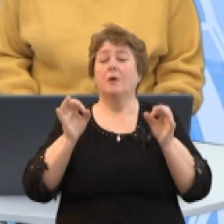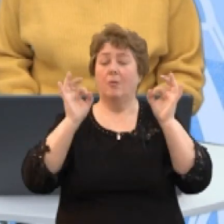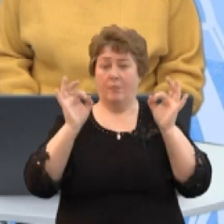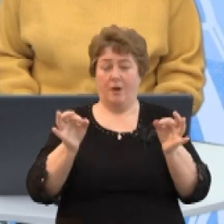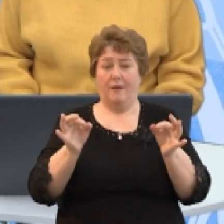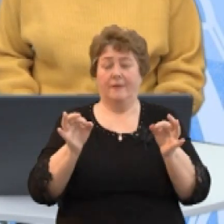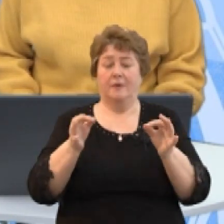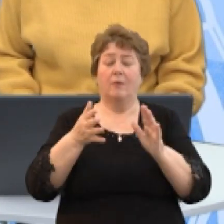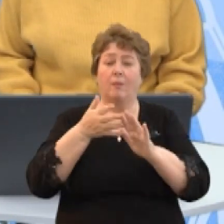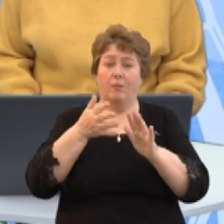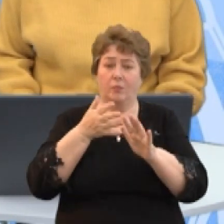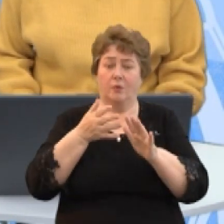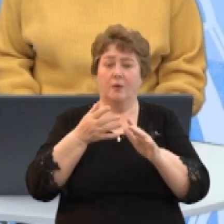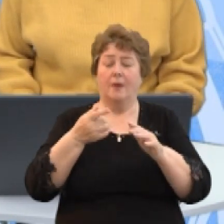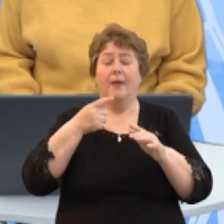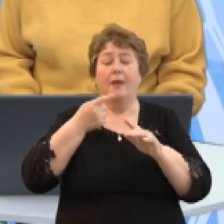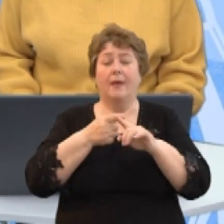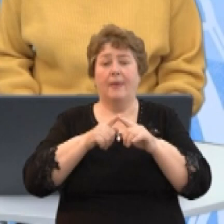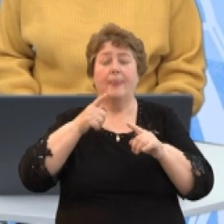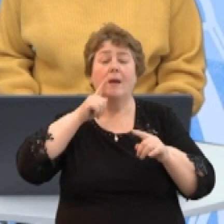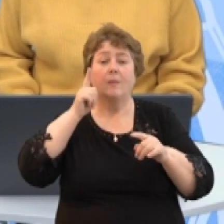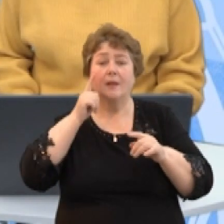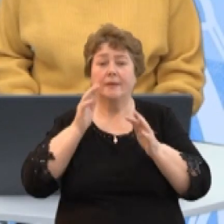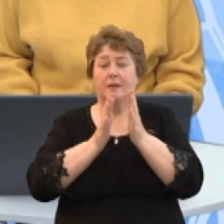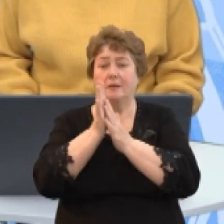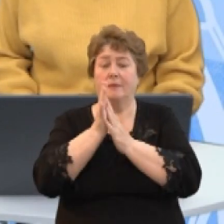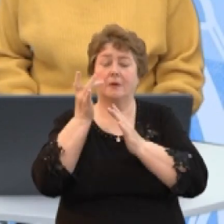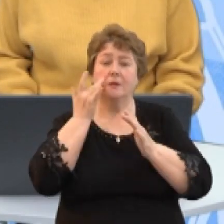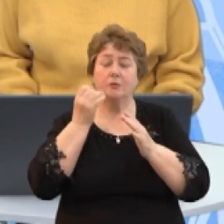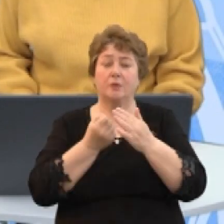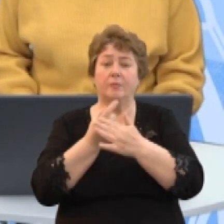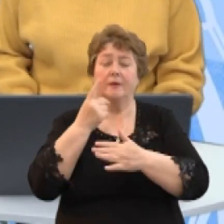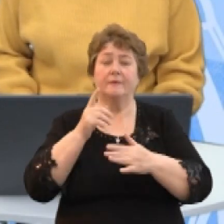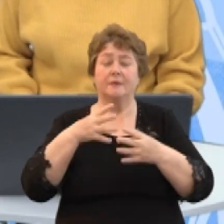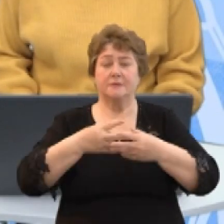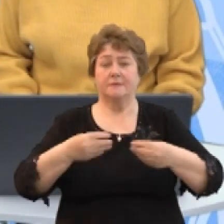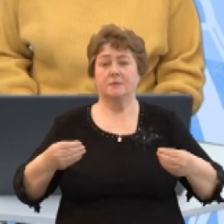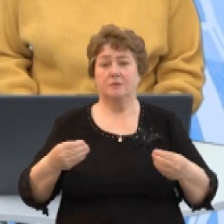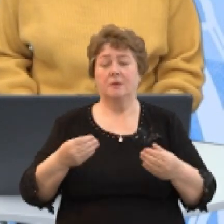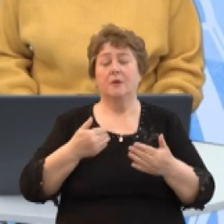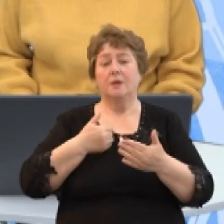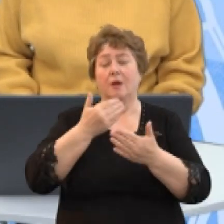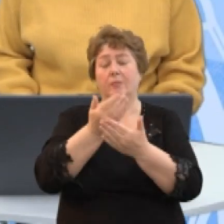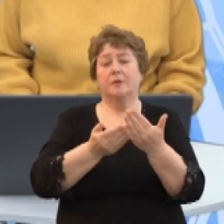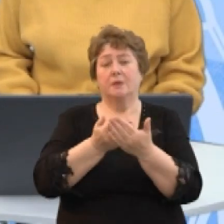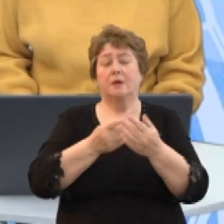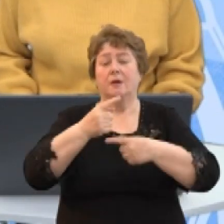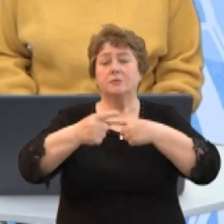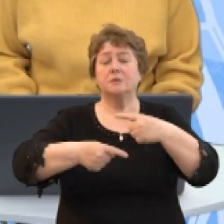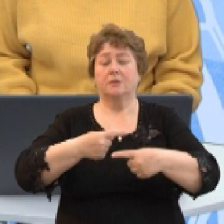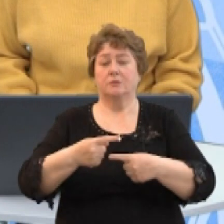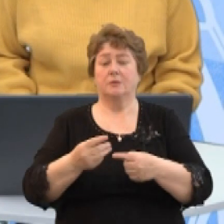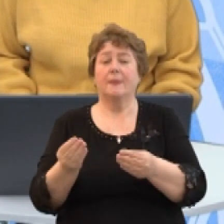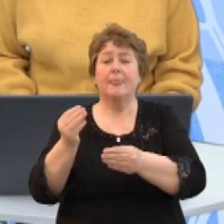догадались это молодая травка которая появилась весной я предлагаю вам следующее